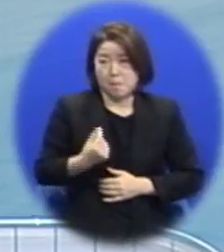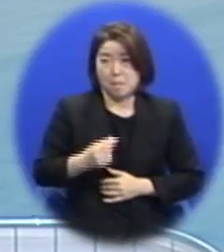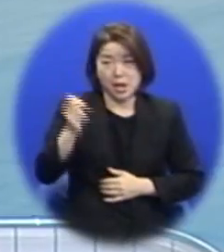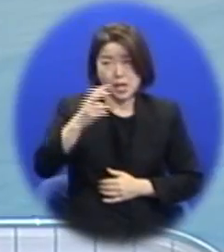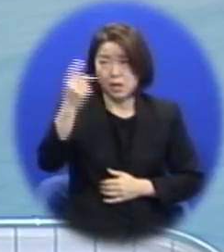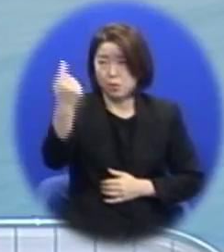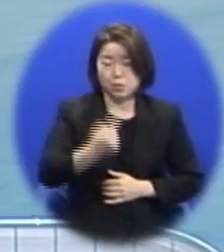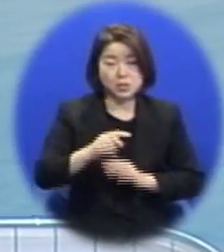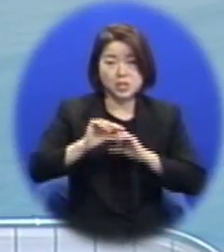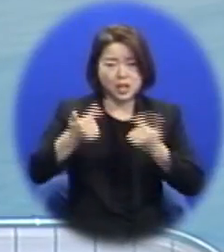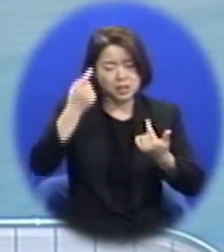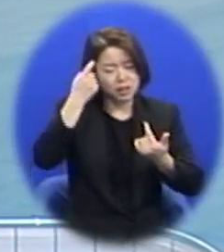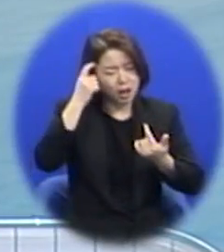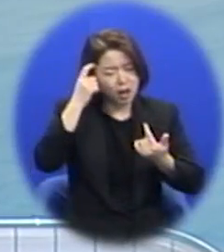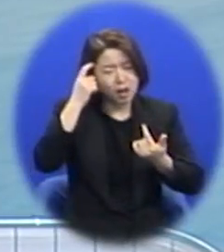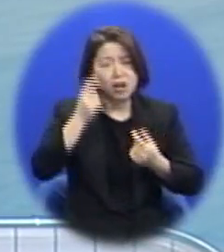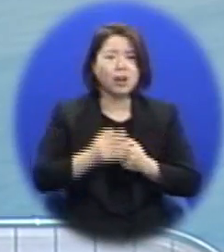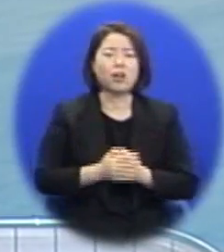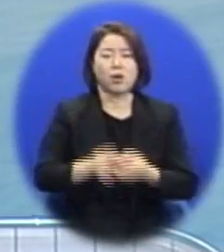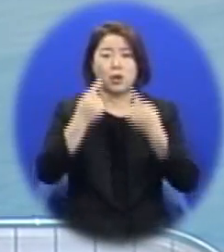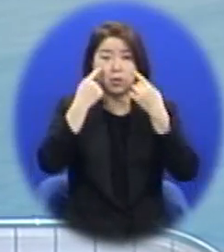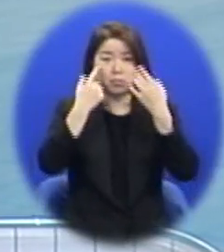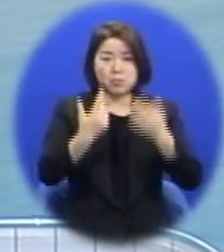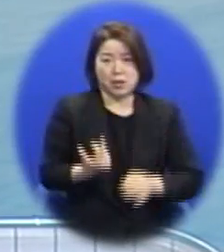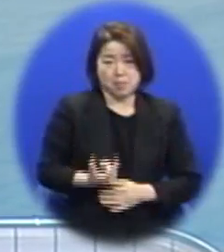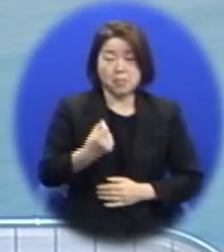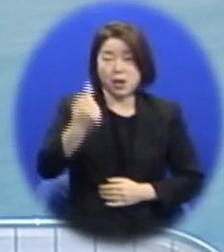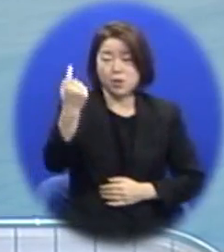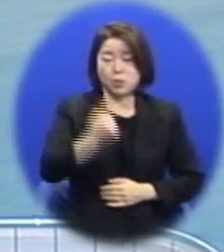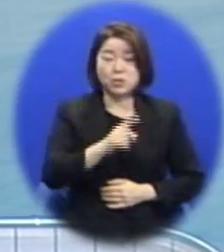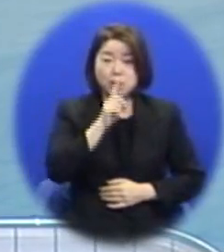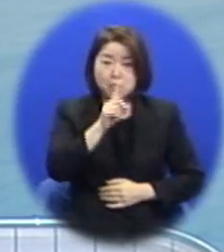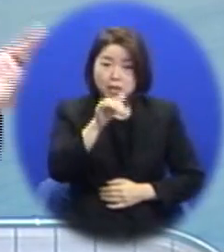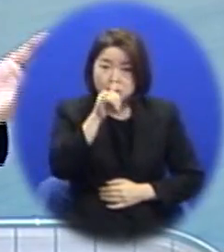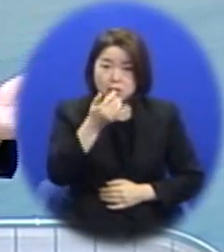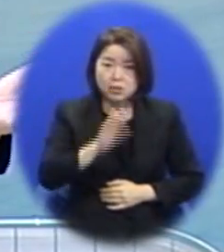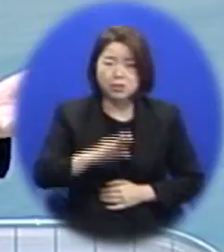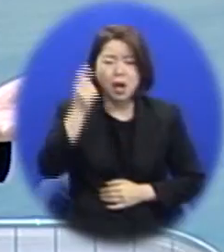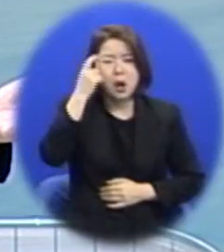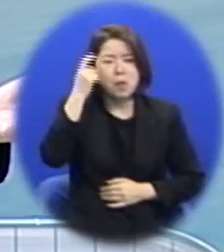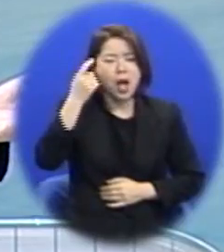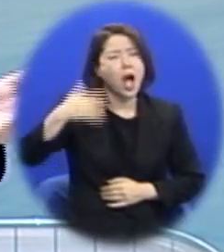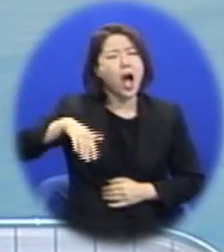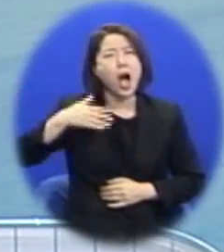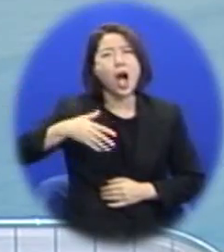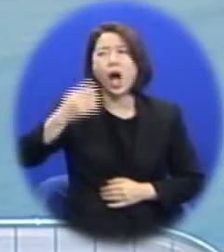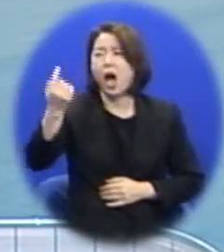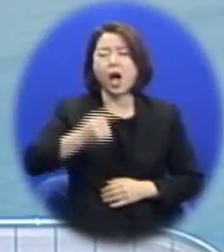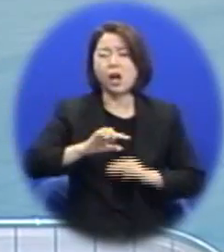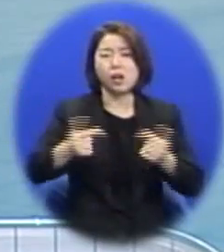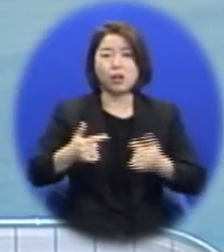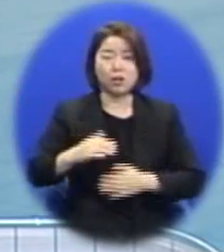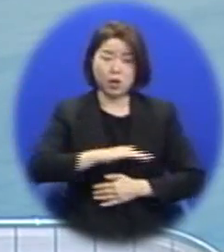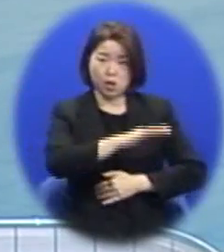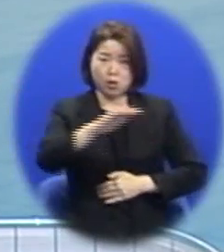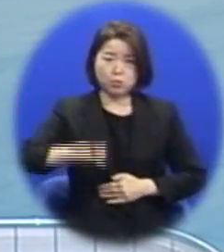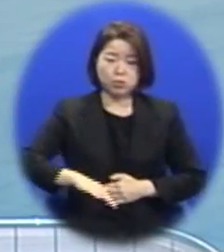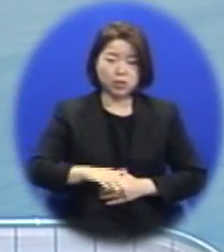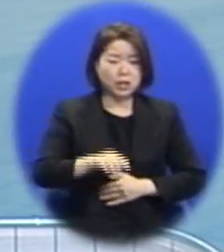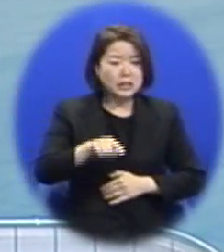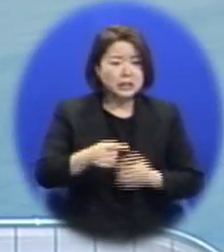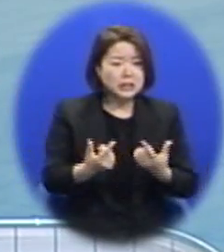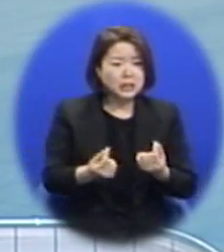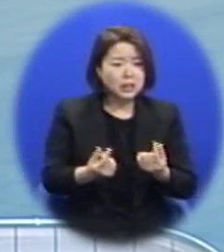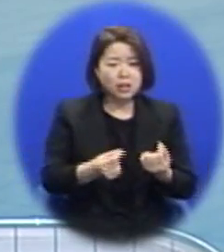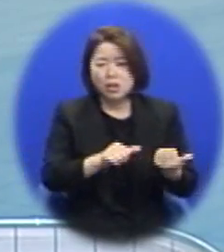오시지 않으시는가? 분명히 속히 오시겠다고 하셨는데 왜 아직도 오시지 않는가? 왜 우리들이 이렇게